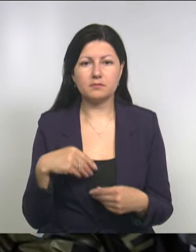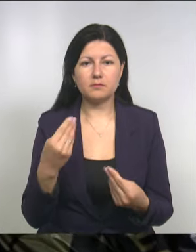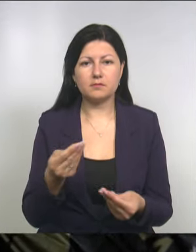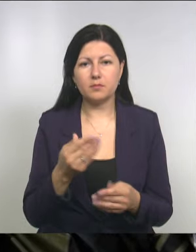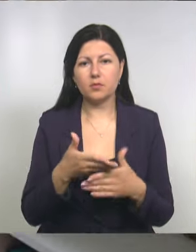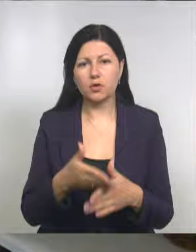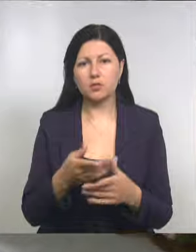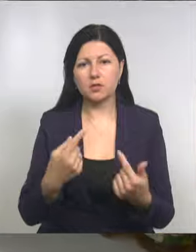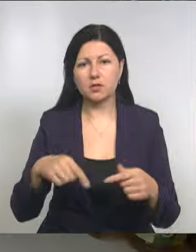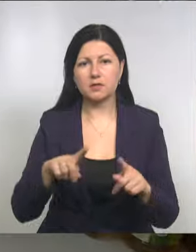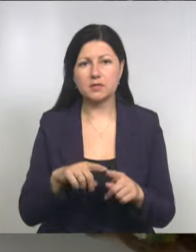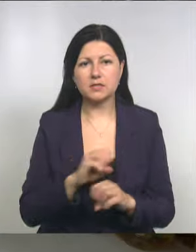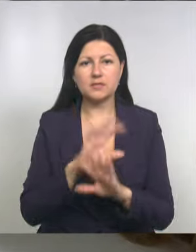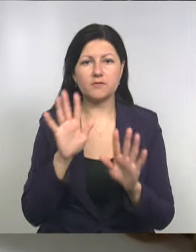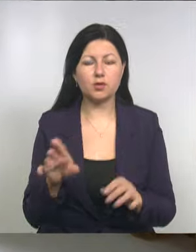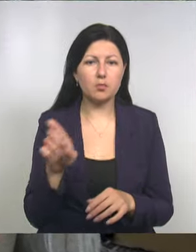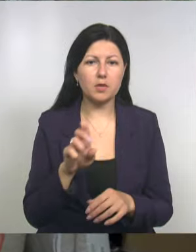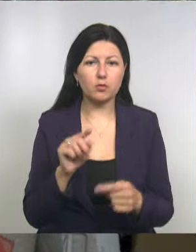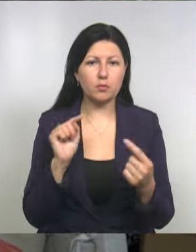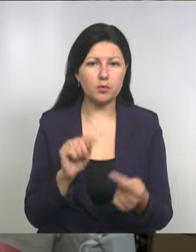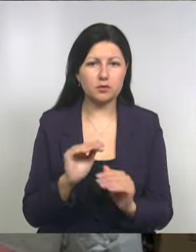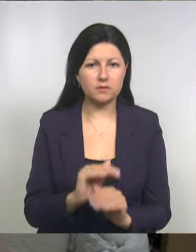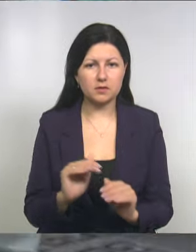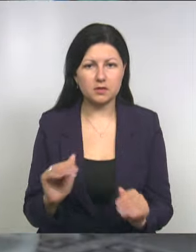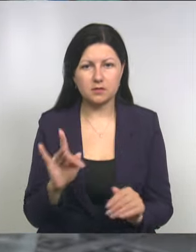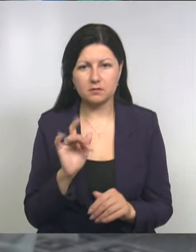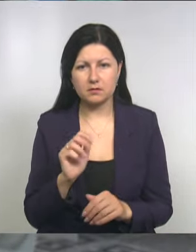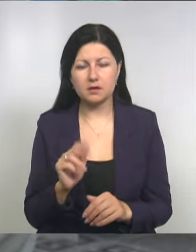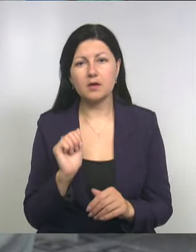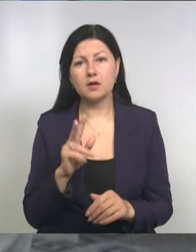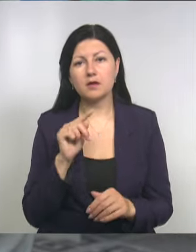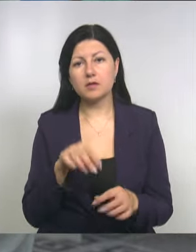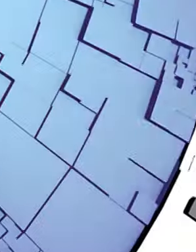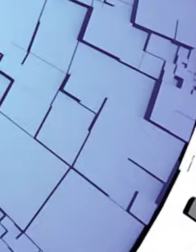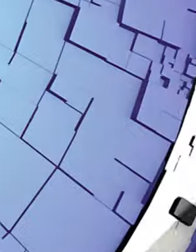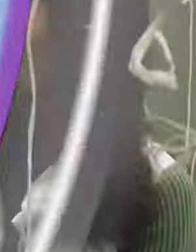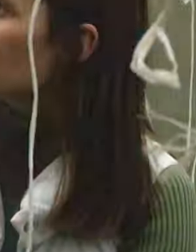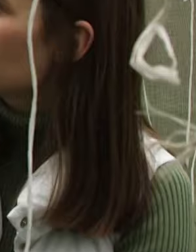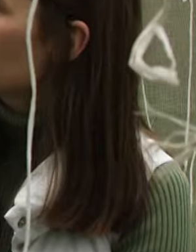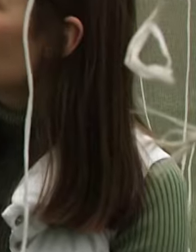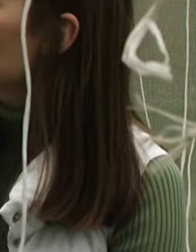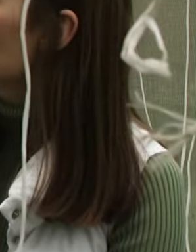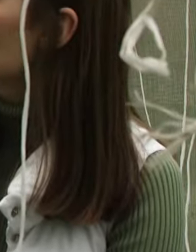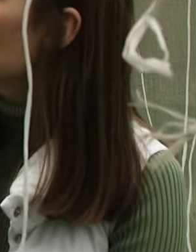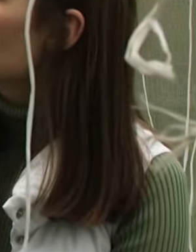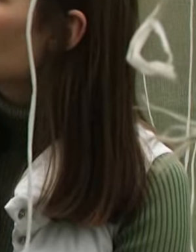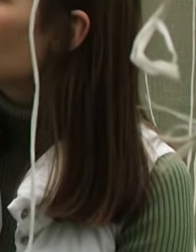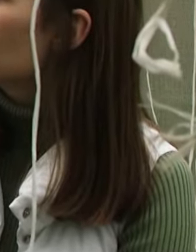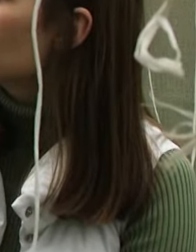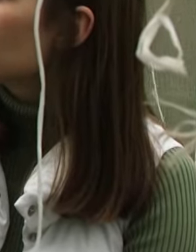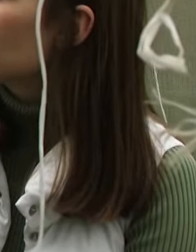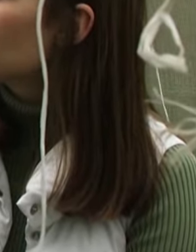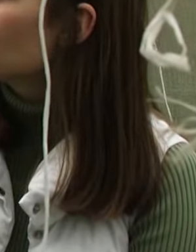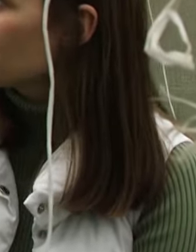благотворительная организация «Святое Белогорье против детского рака». Как там организована работа? Мне с дедушка